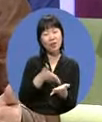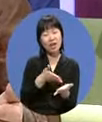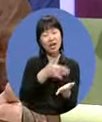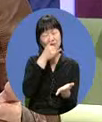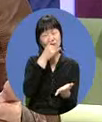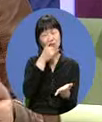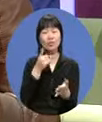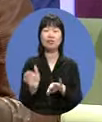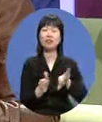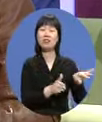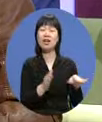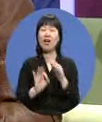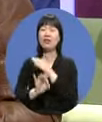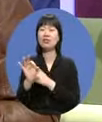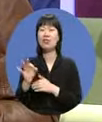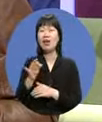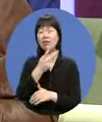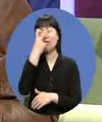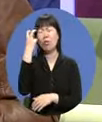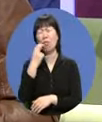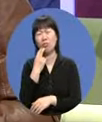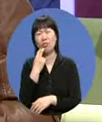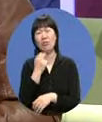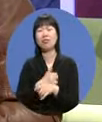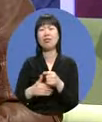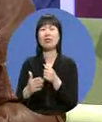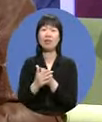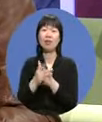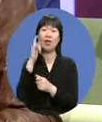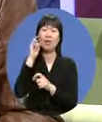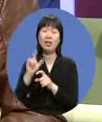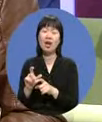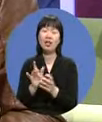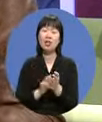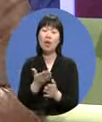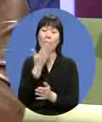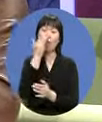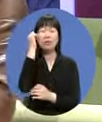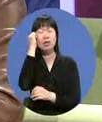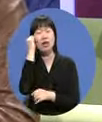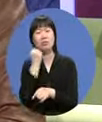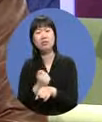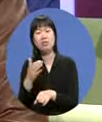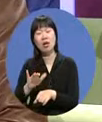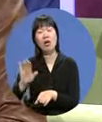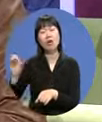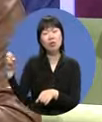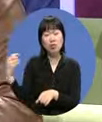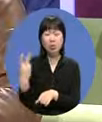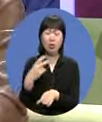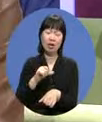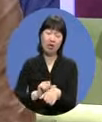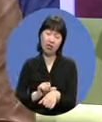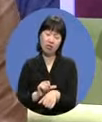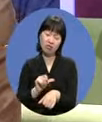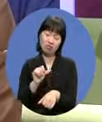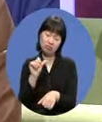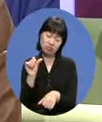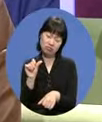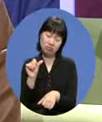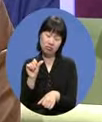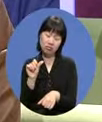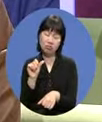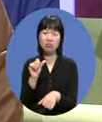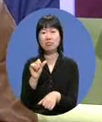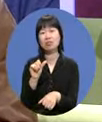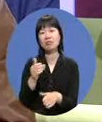있어요. 아침에 너무 잠이 없어가지고 고민인데 근데 약을 먹고 잤는데도 오늘 보니까 또 5시야. I get up at